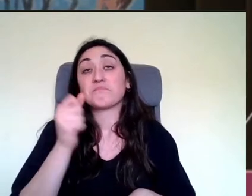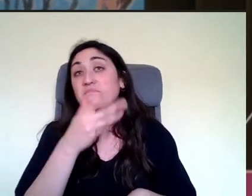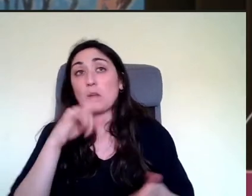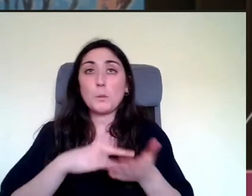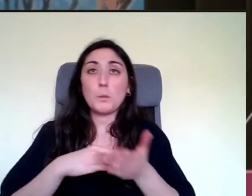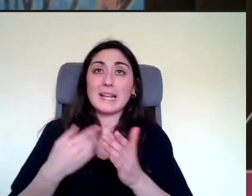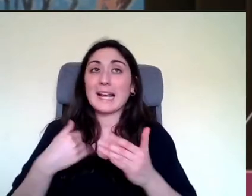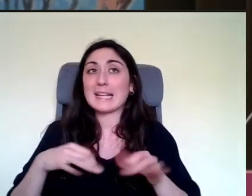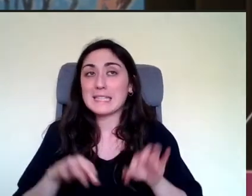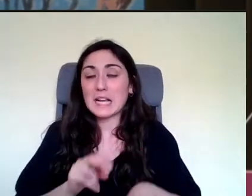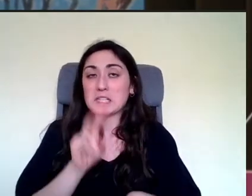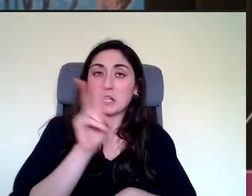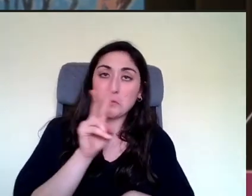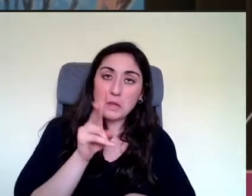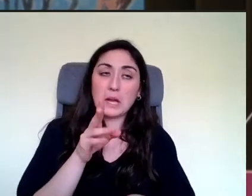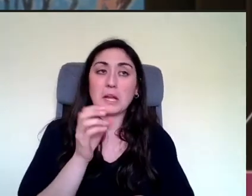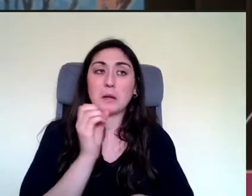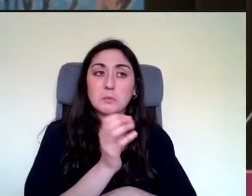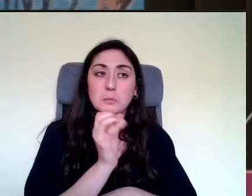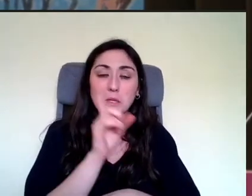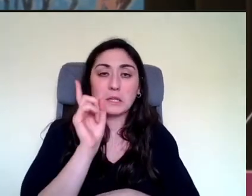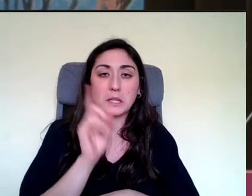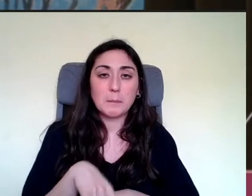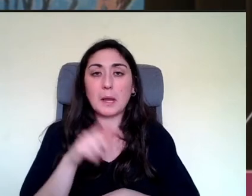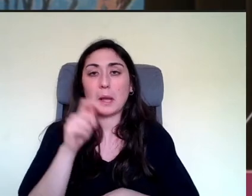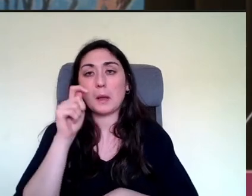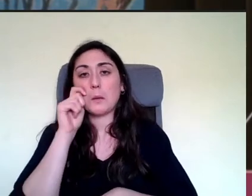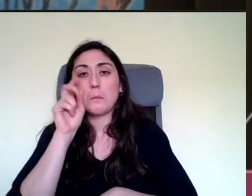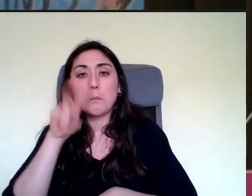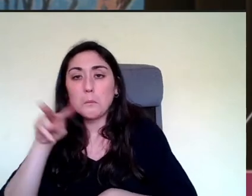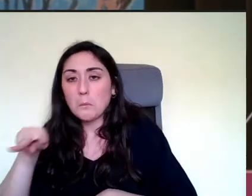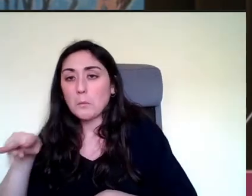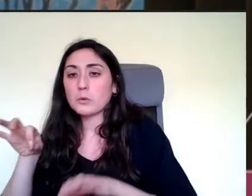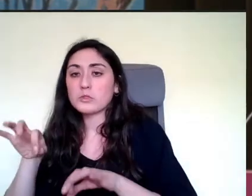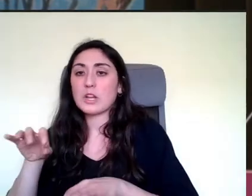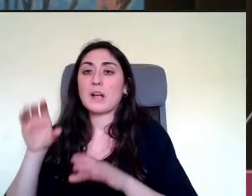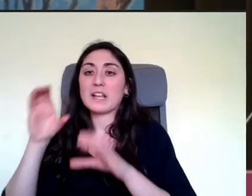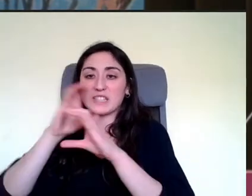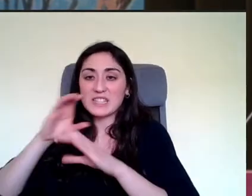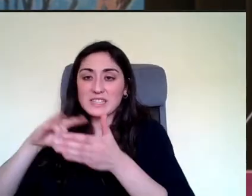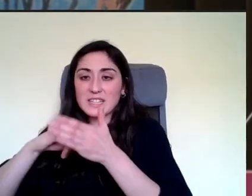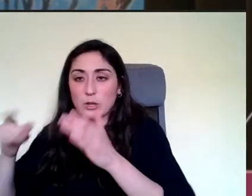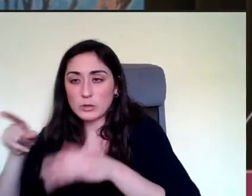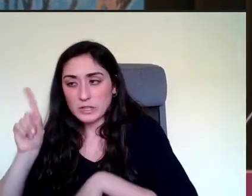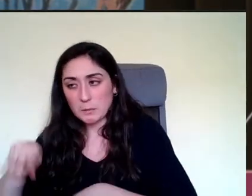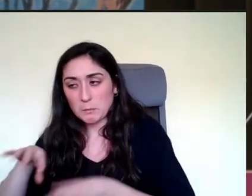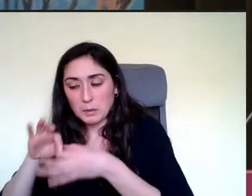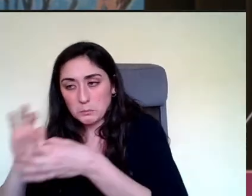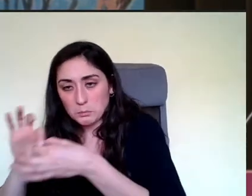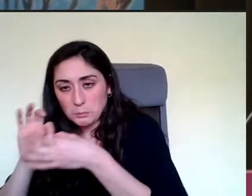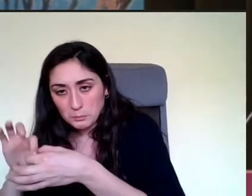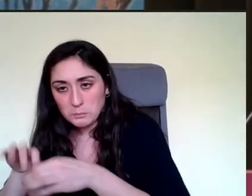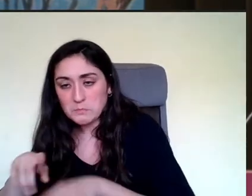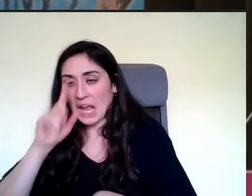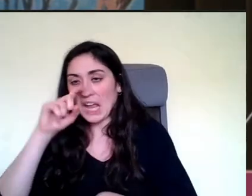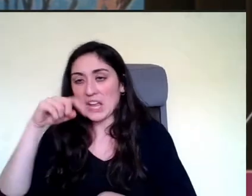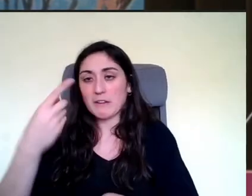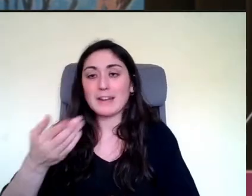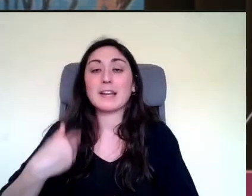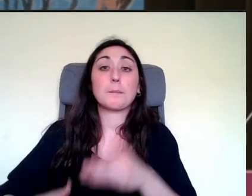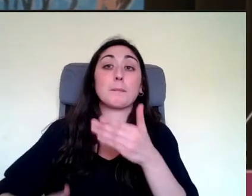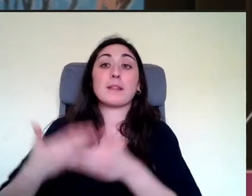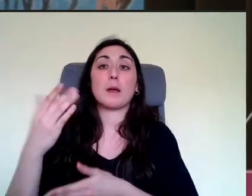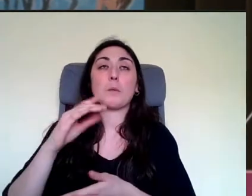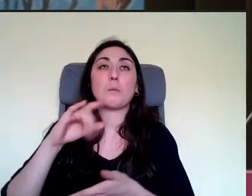té un projecte amb el Museu de la Ciència i la Tècnica per avançar en aquesta línia. Properament, de cara a l'any que ve, ja iniciem un projecte de magnet